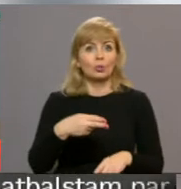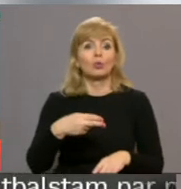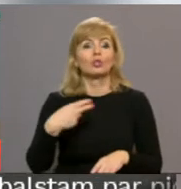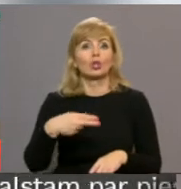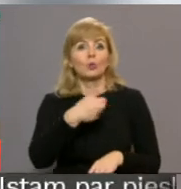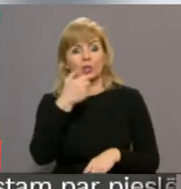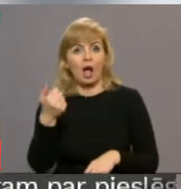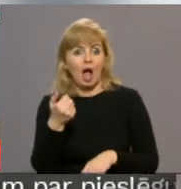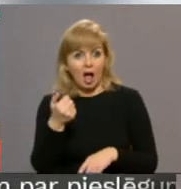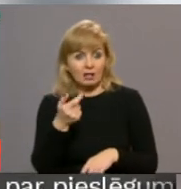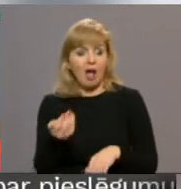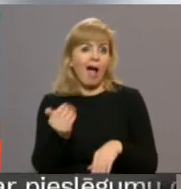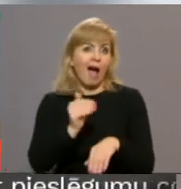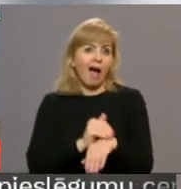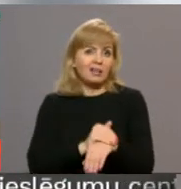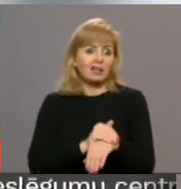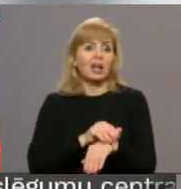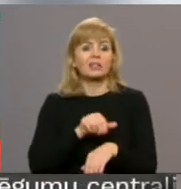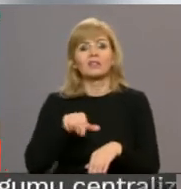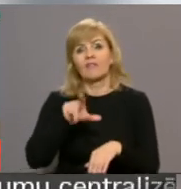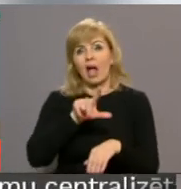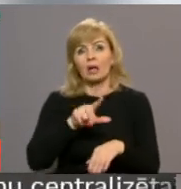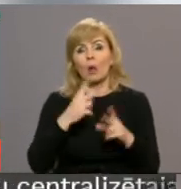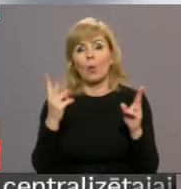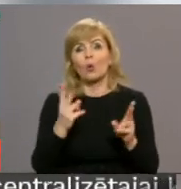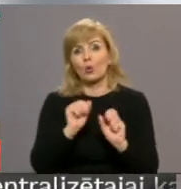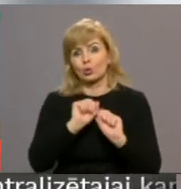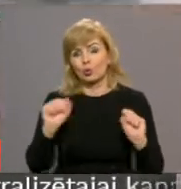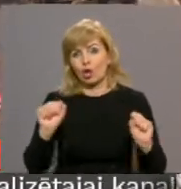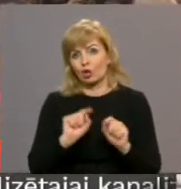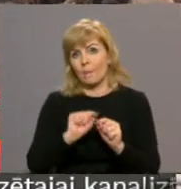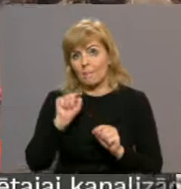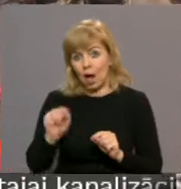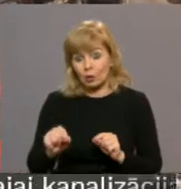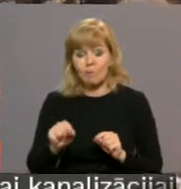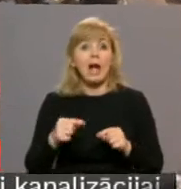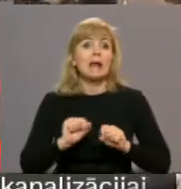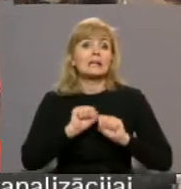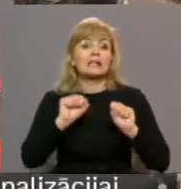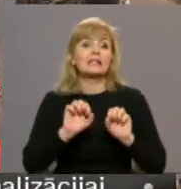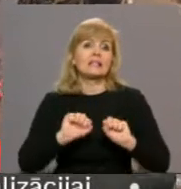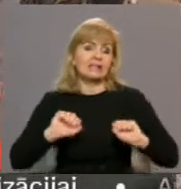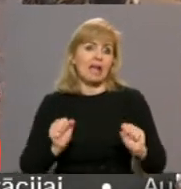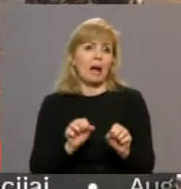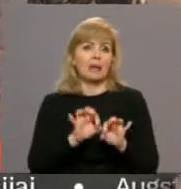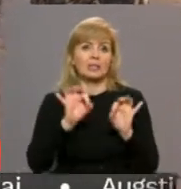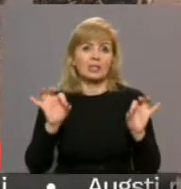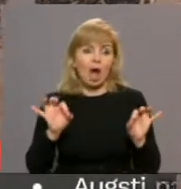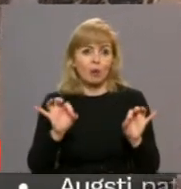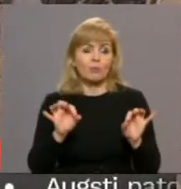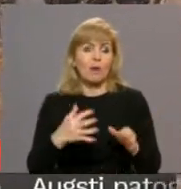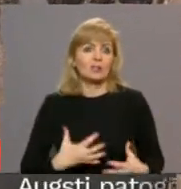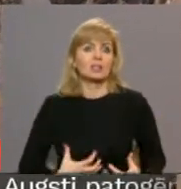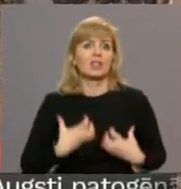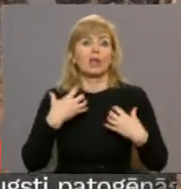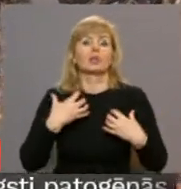Gadā atklās visvairāk ugunsdrošības pārkāpumu. Vēl ziemas sākumā Rēzeknes atricināja pustošais ugunsgrēks